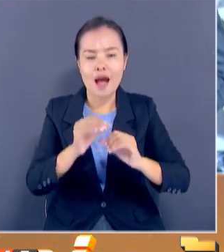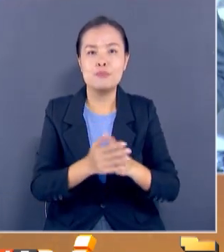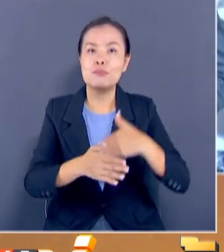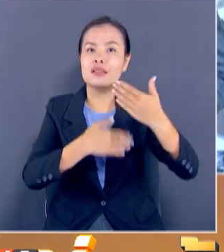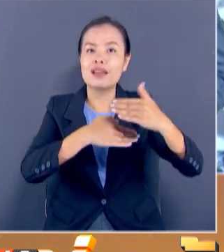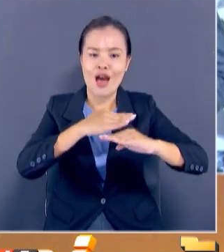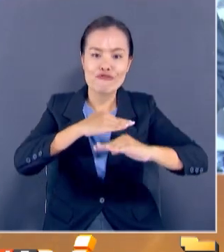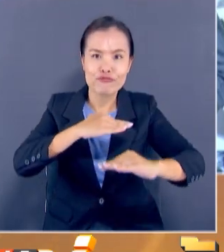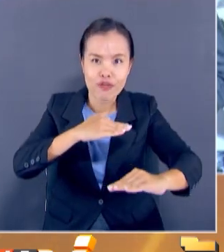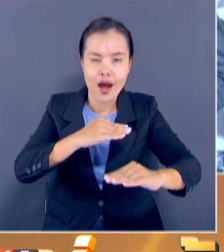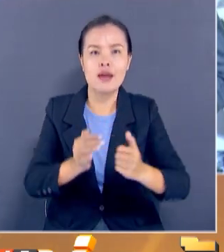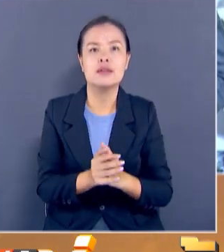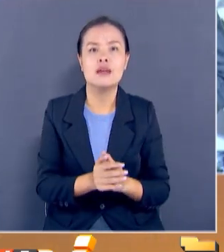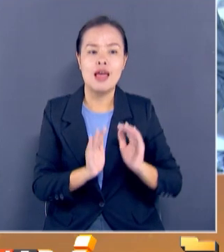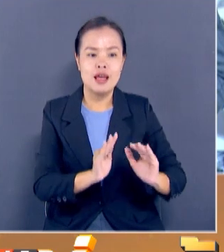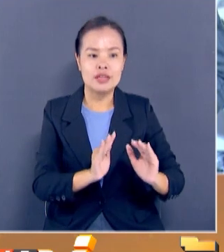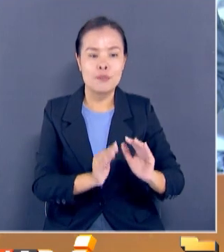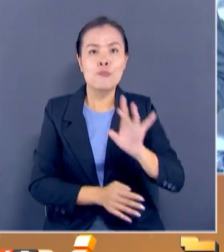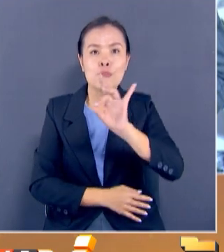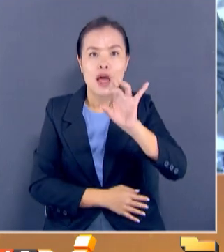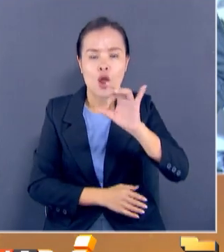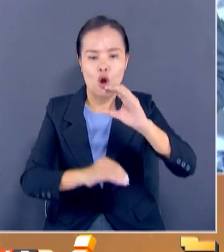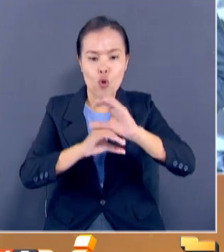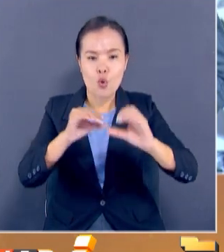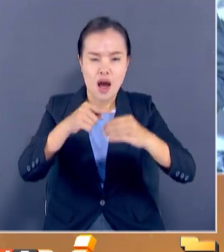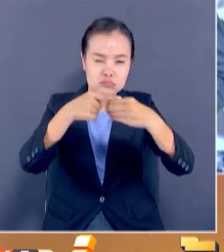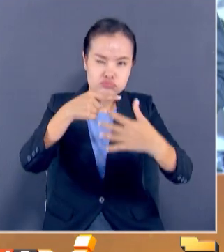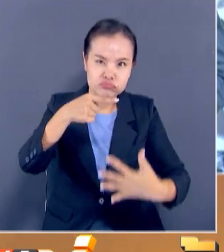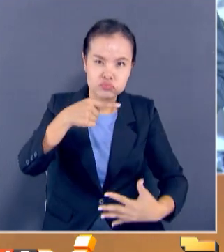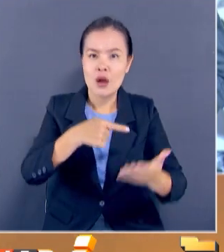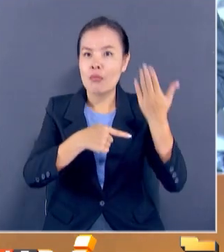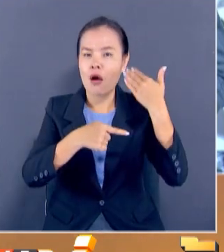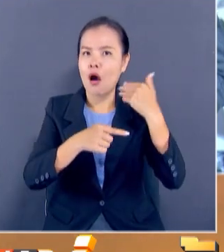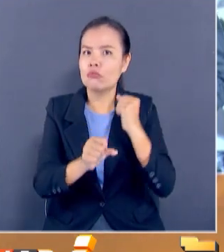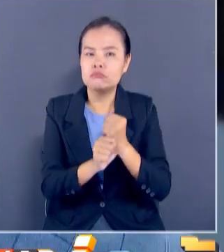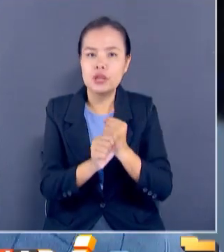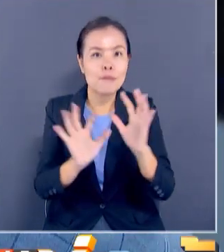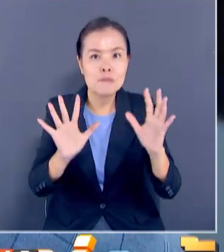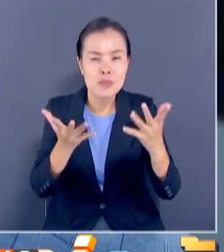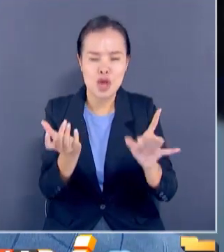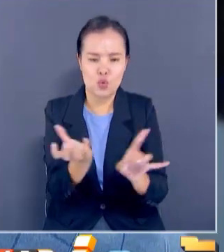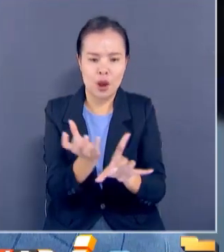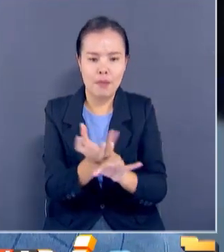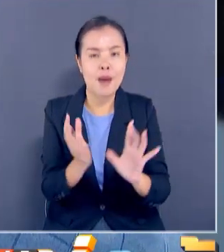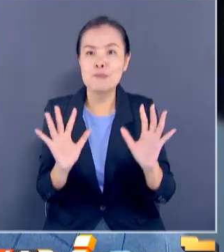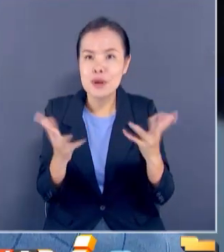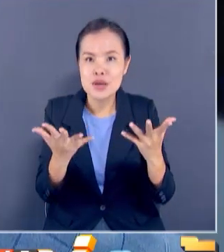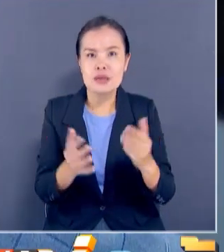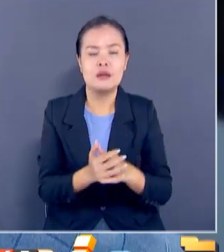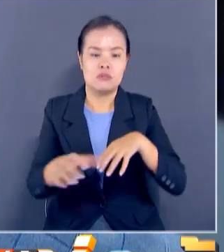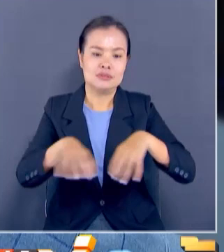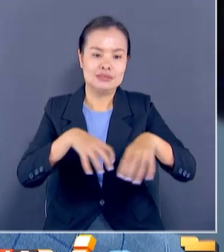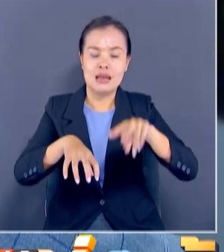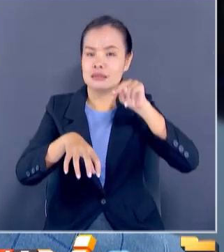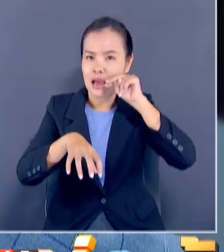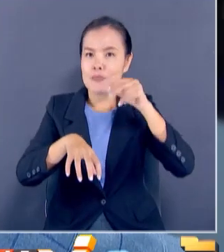ะครับและอ่างเก็บน้ำกระจายอยู่ถึง800กว่าโครงการแต่ที่ผ่านมาเนี่ยไม่ได้ถูกนำมาใช้อย่างมีประสิทธิภาพอย่างเต็มที่ทางที่หาไปบริหารจัดการ